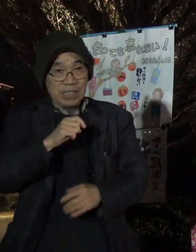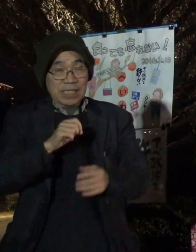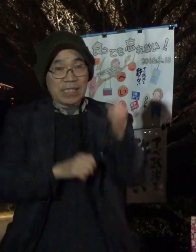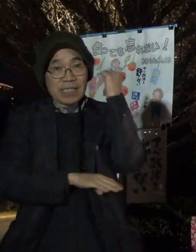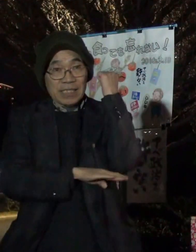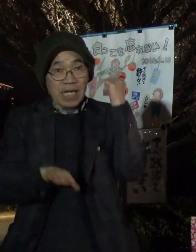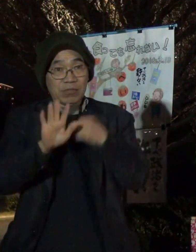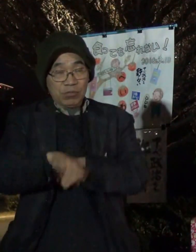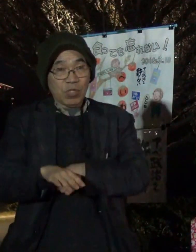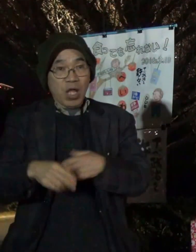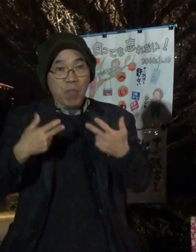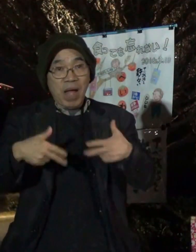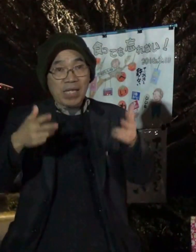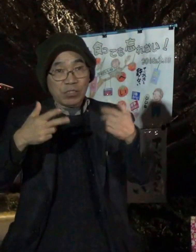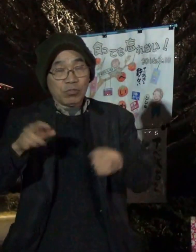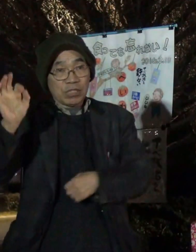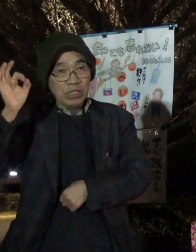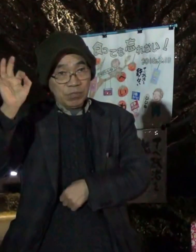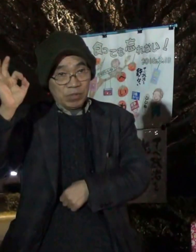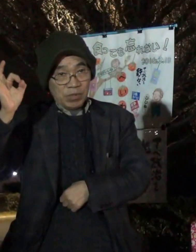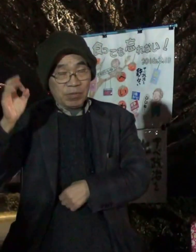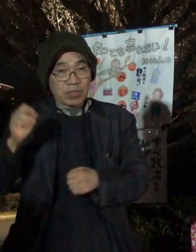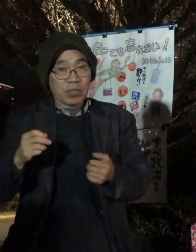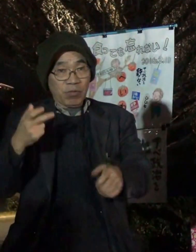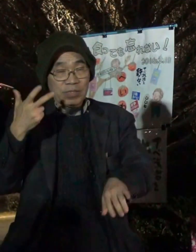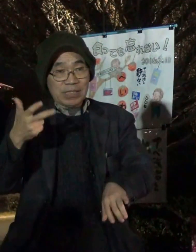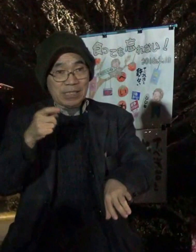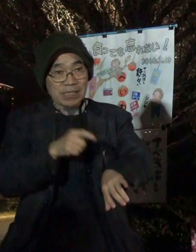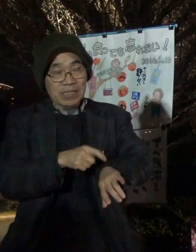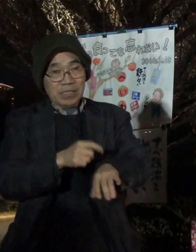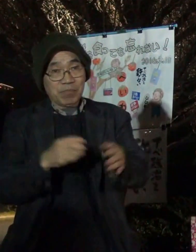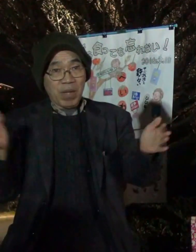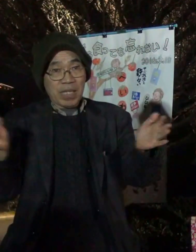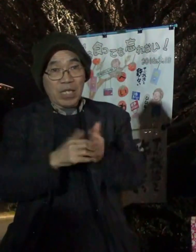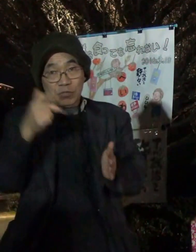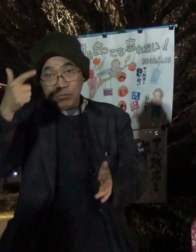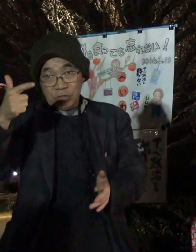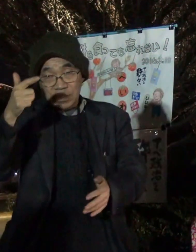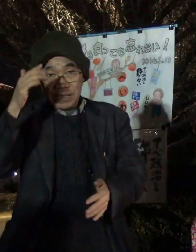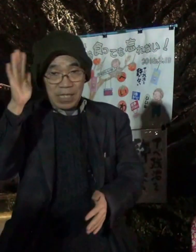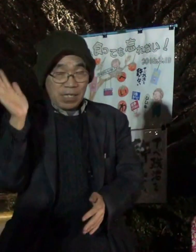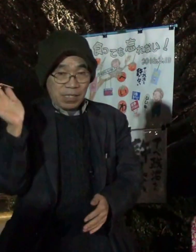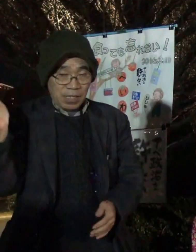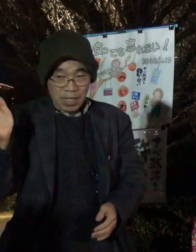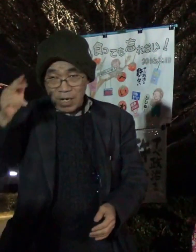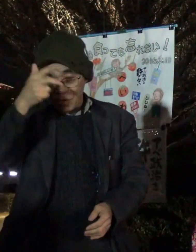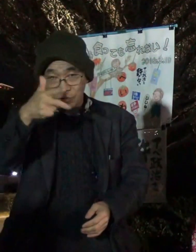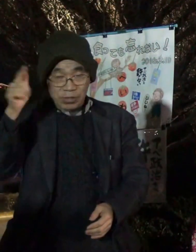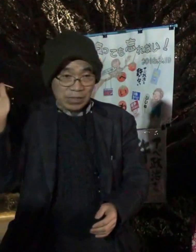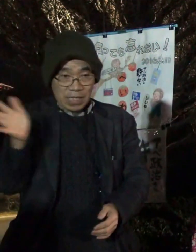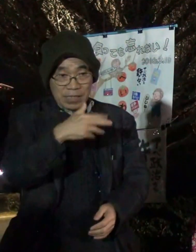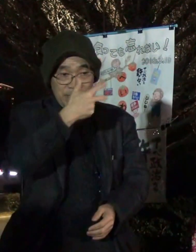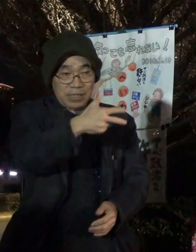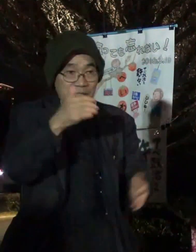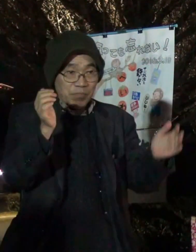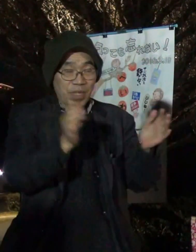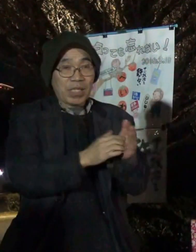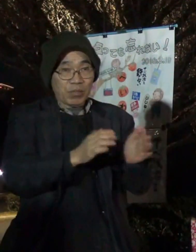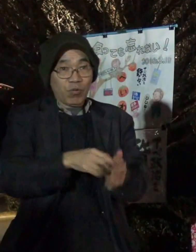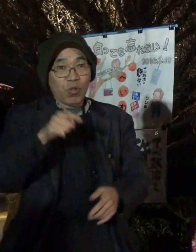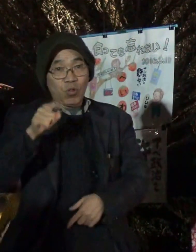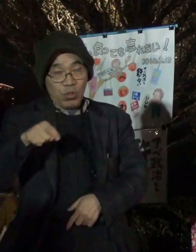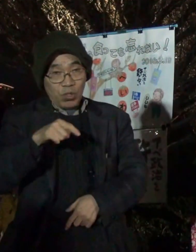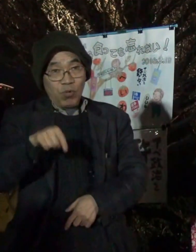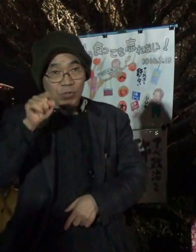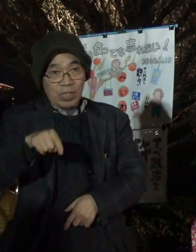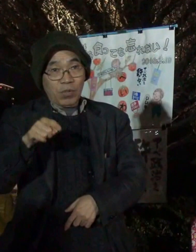日、今日も7時までなんですけれども、6時から7時までの間、こちらの官邸前の抗議